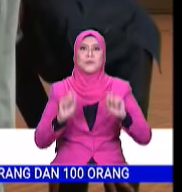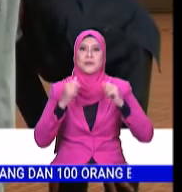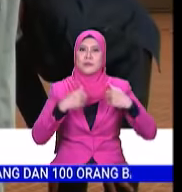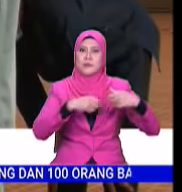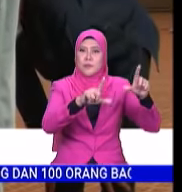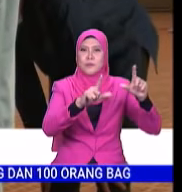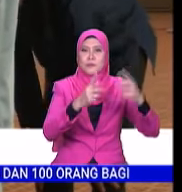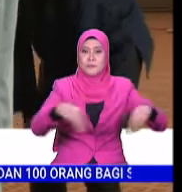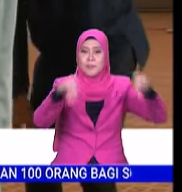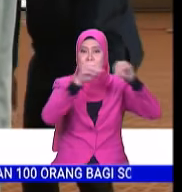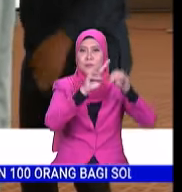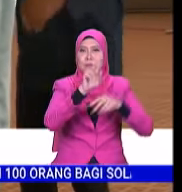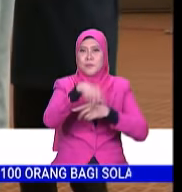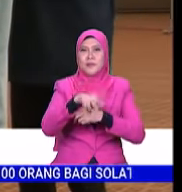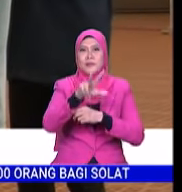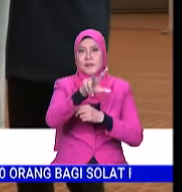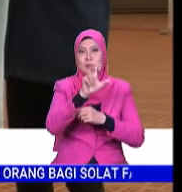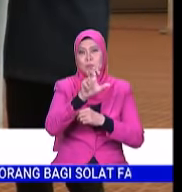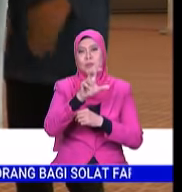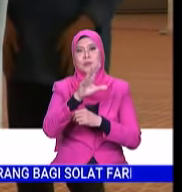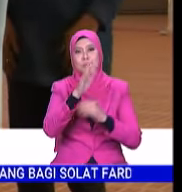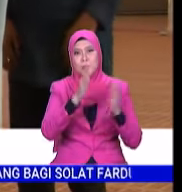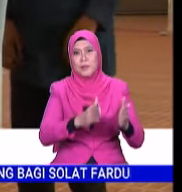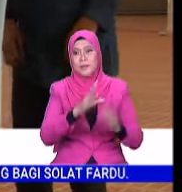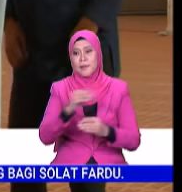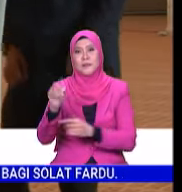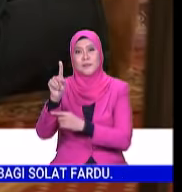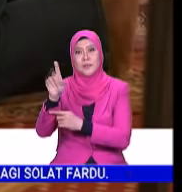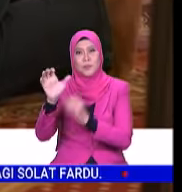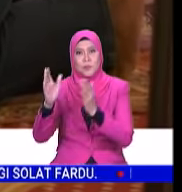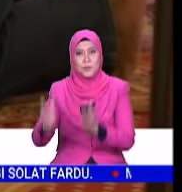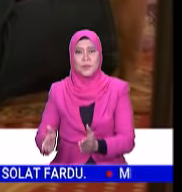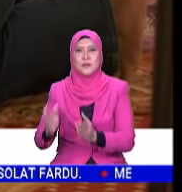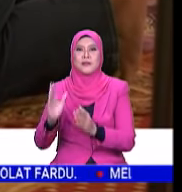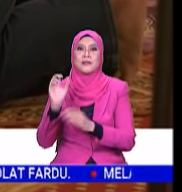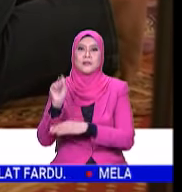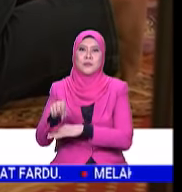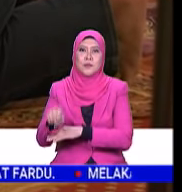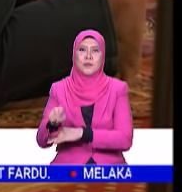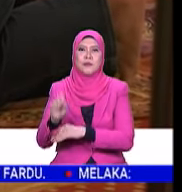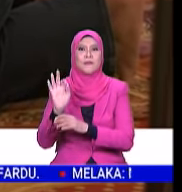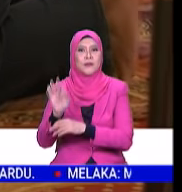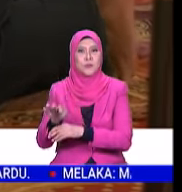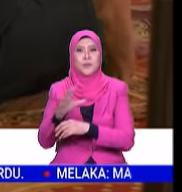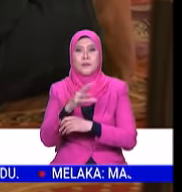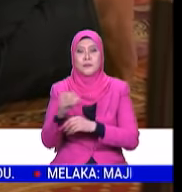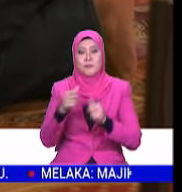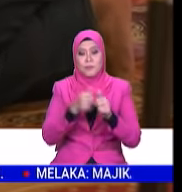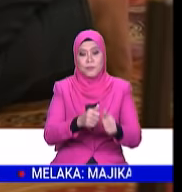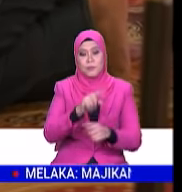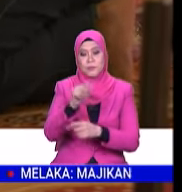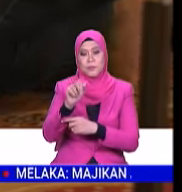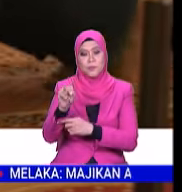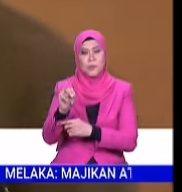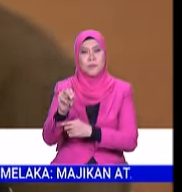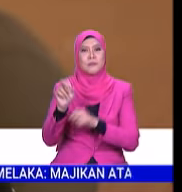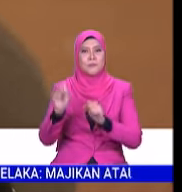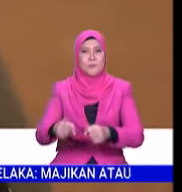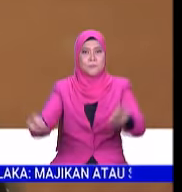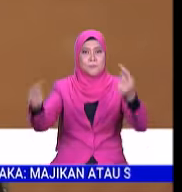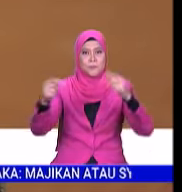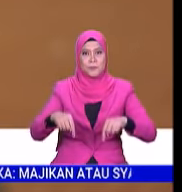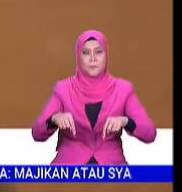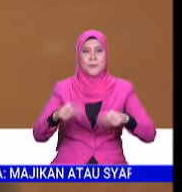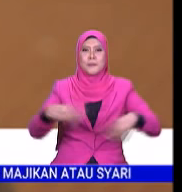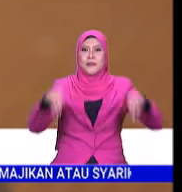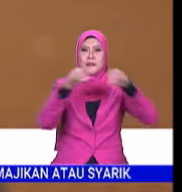sehingga 300 orang dan 100 orang bagi solat fardu. Manakala 8 masjid pusat zon dibenarkan akan dihadiri 100 orang